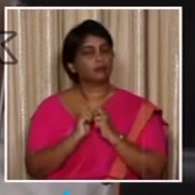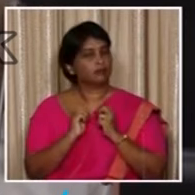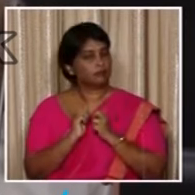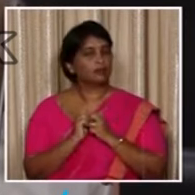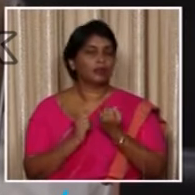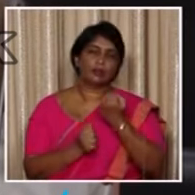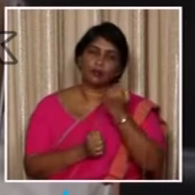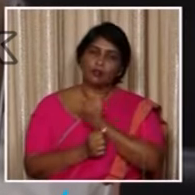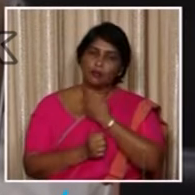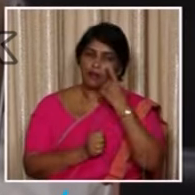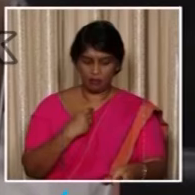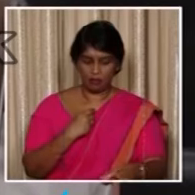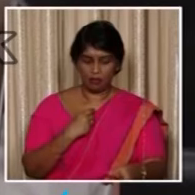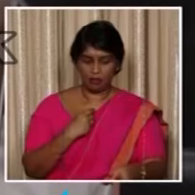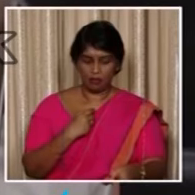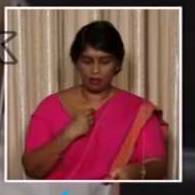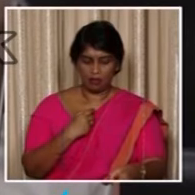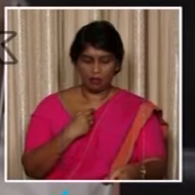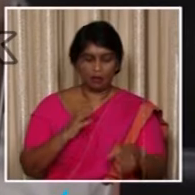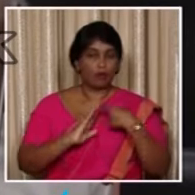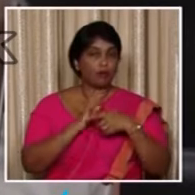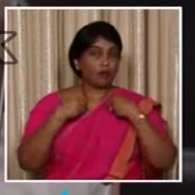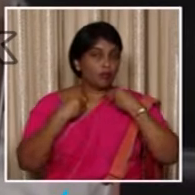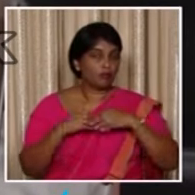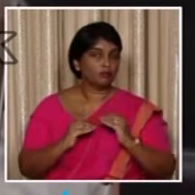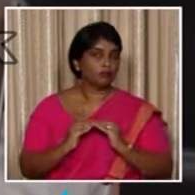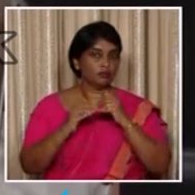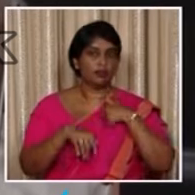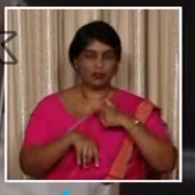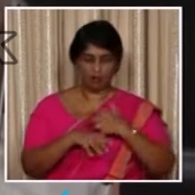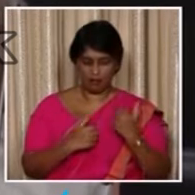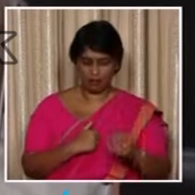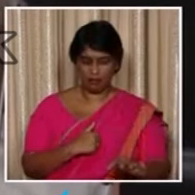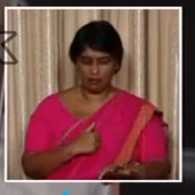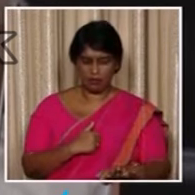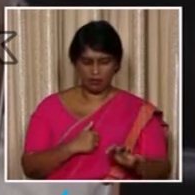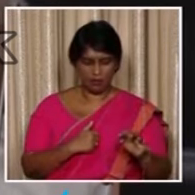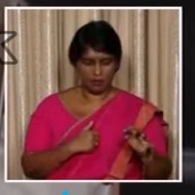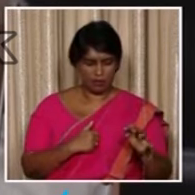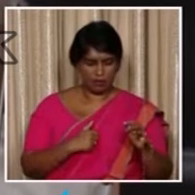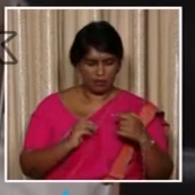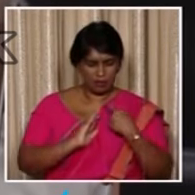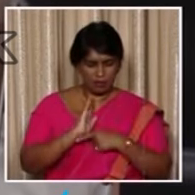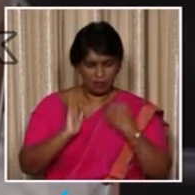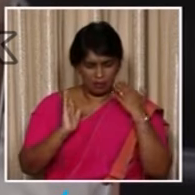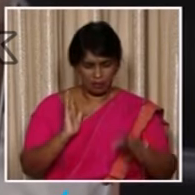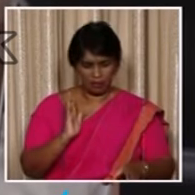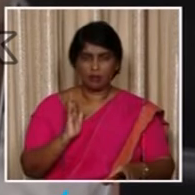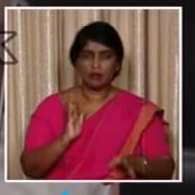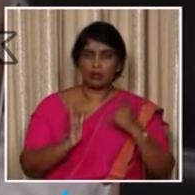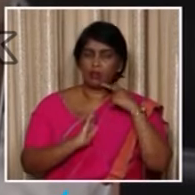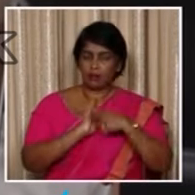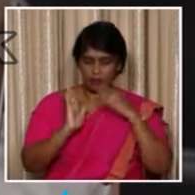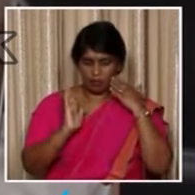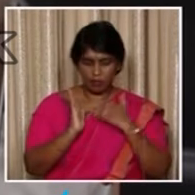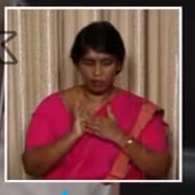සහ කැපවීම නිසා රට බංකොලොත් බවෙන් මුදා ගන්නට දැන් අපට අවස්ථාව ලැබී තියෙනවා. රට වෙනුවෙන් ඒ